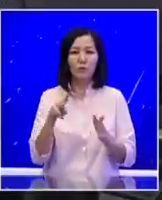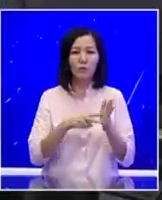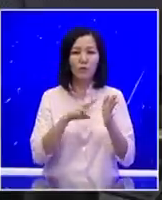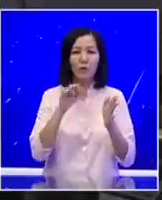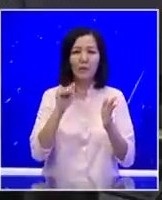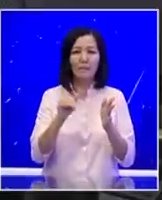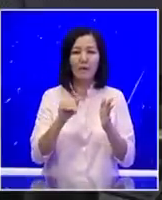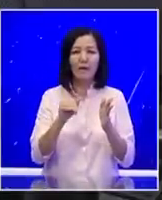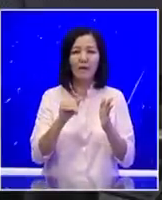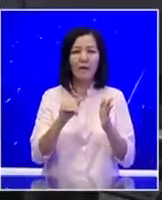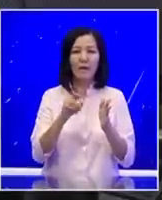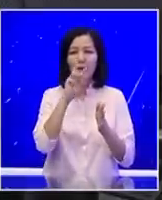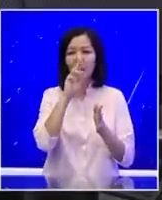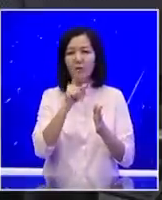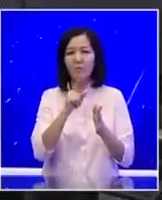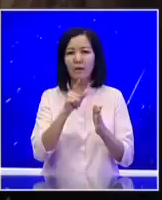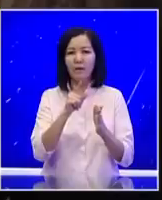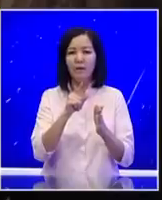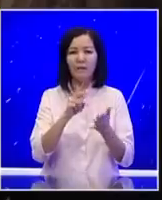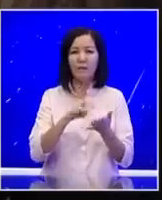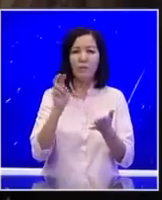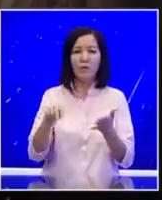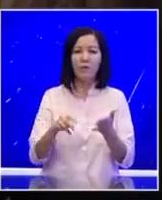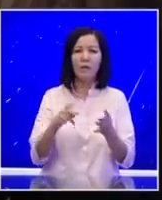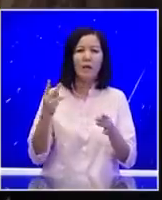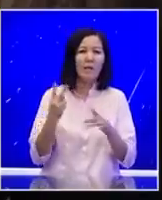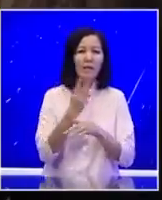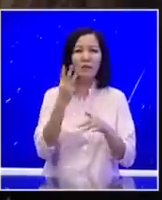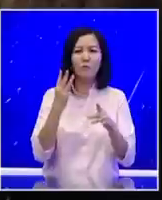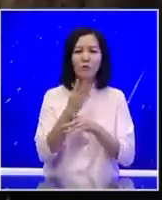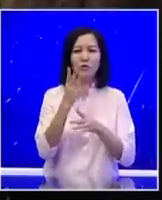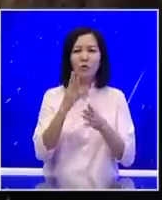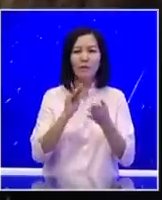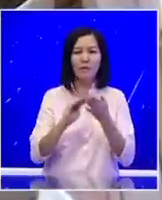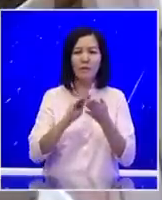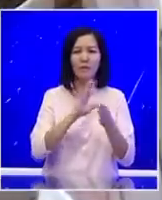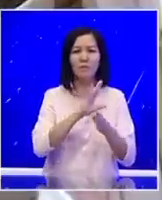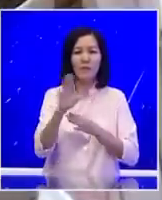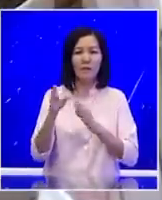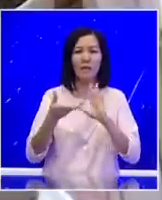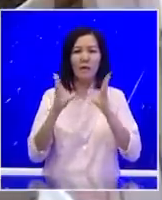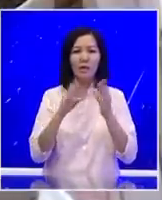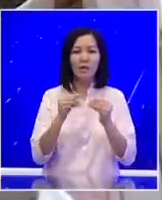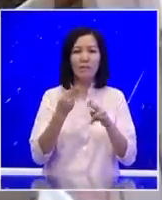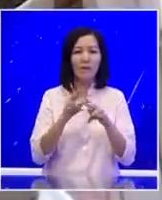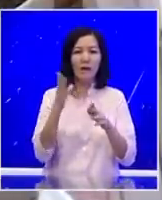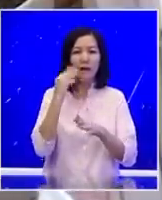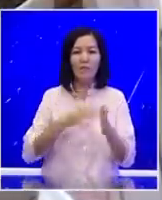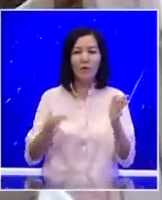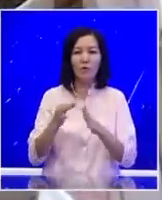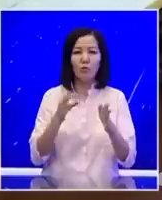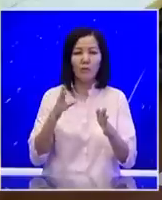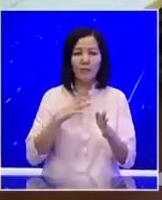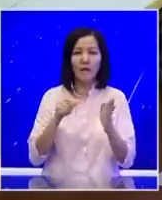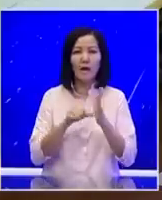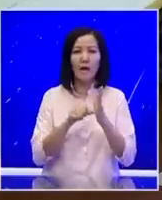мыңдайы жарамсыз, құр қалудан қауіптеніп, сұранысты 2-3 мәрте бергендердікі. Жалпы ең көп өтініш Алматы облысынан